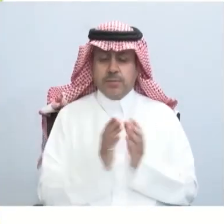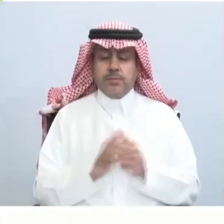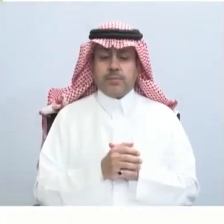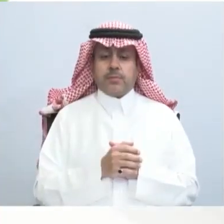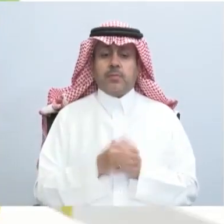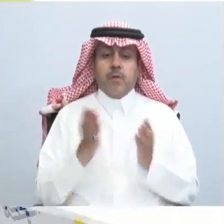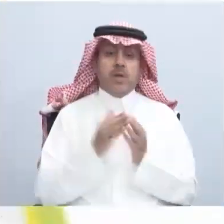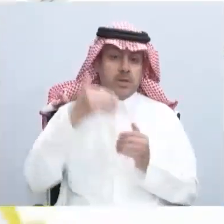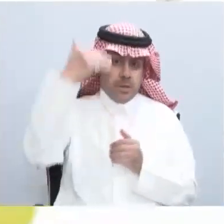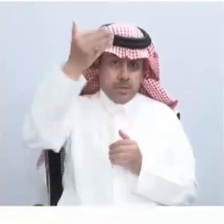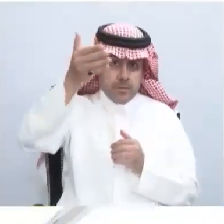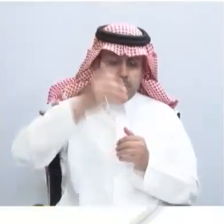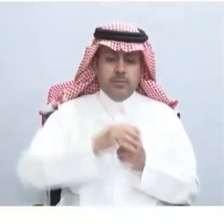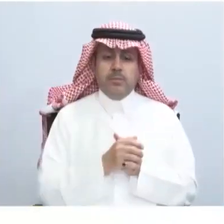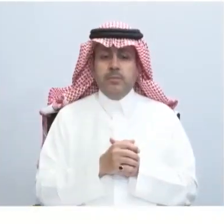الدرس